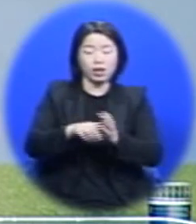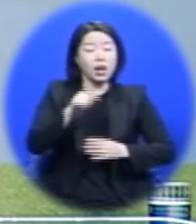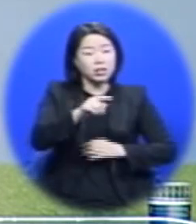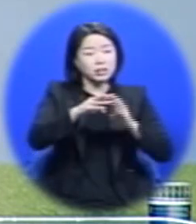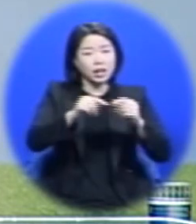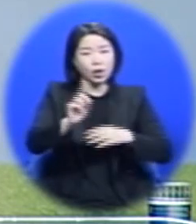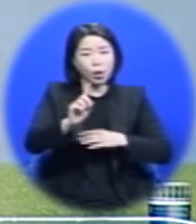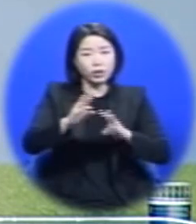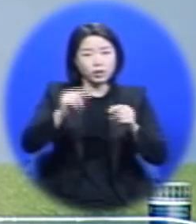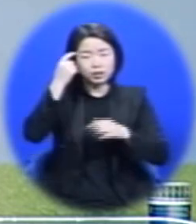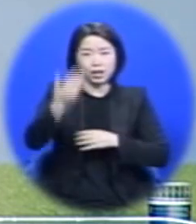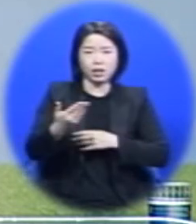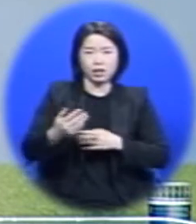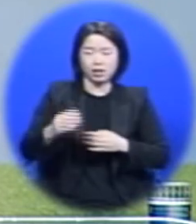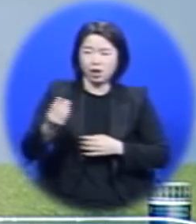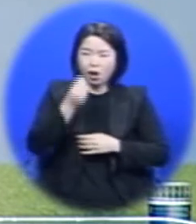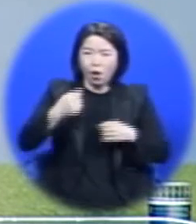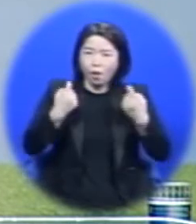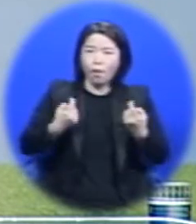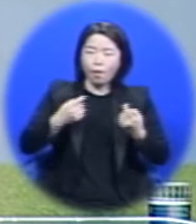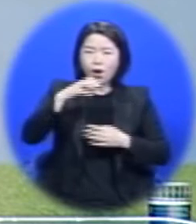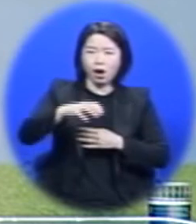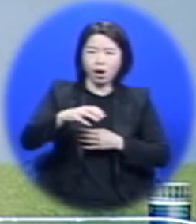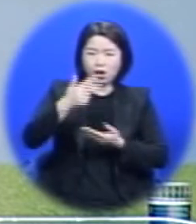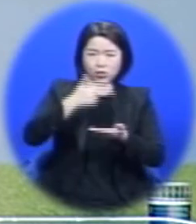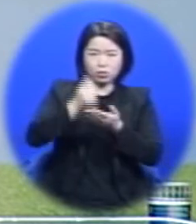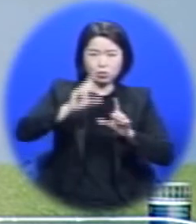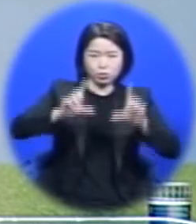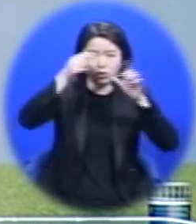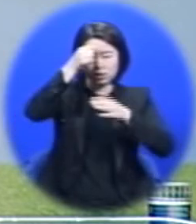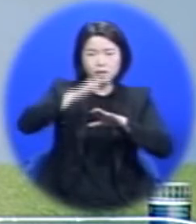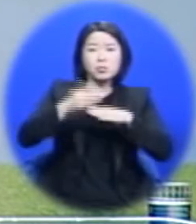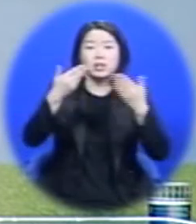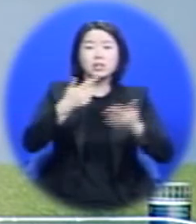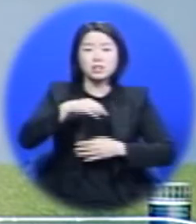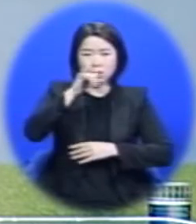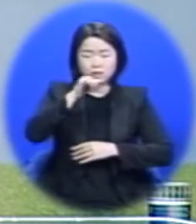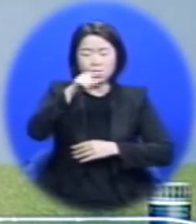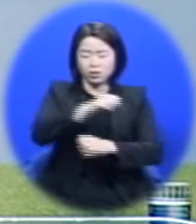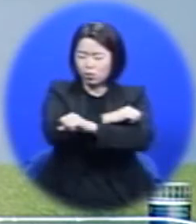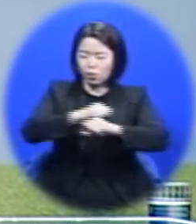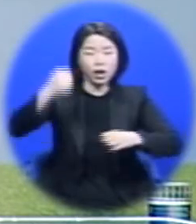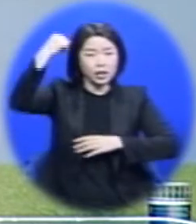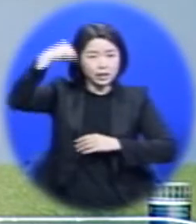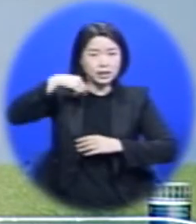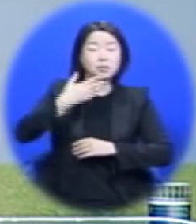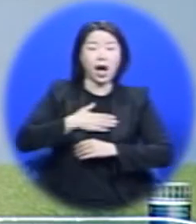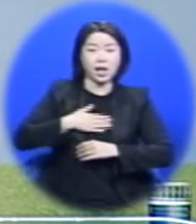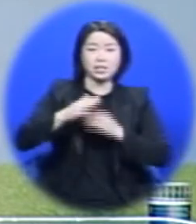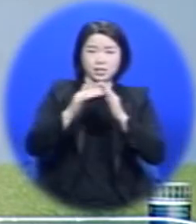땅인가? 성지순례 하다가 거기서 주일 예배를 우리가 드렸어요. 그 광야의 그 느낌을 아는